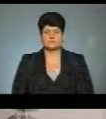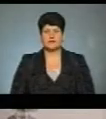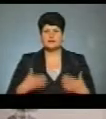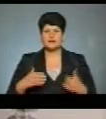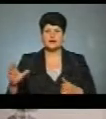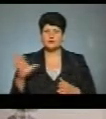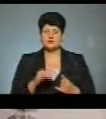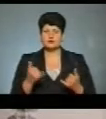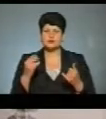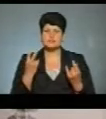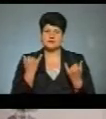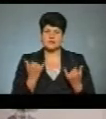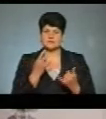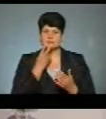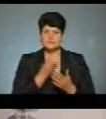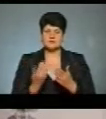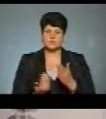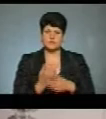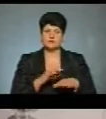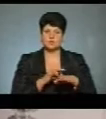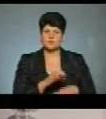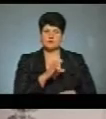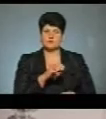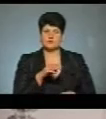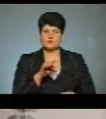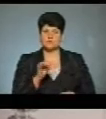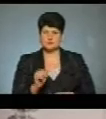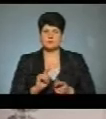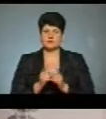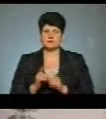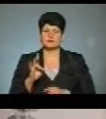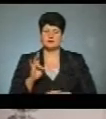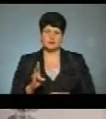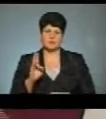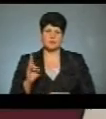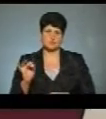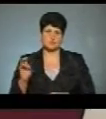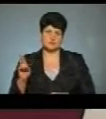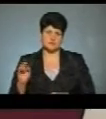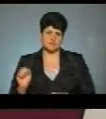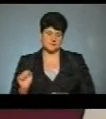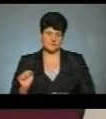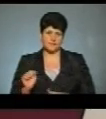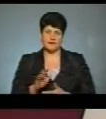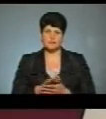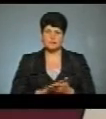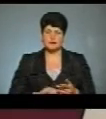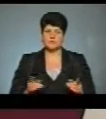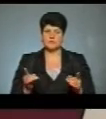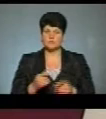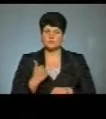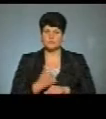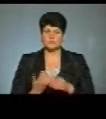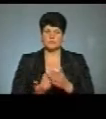вітаю усіх, хто зараз з нами. Ви дивитеся новини. Я ведуча Соломія Струс, сурдоперекладач Надія Куцовська. І далі коротко про головні події